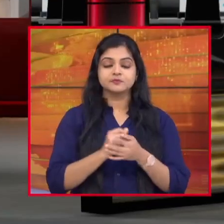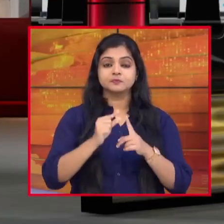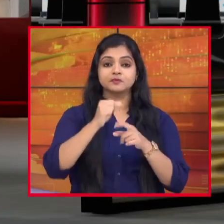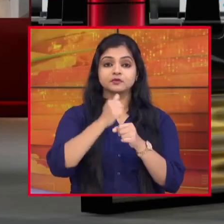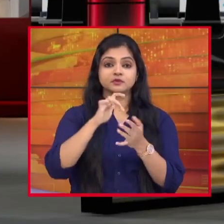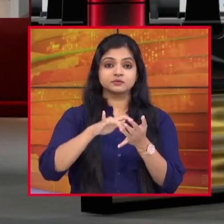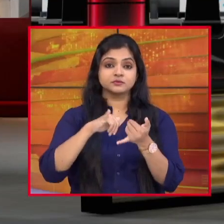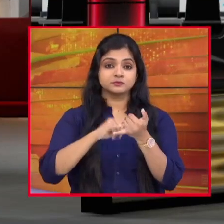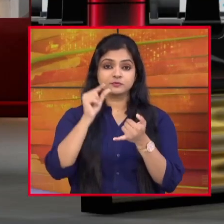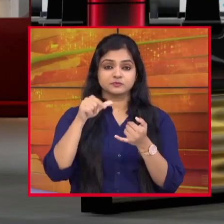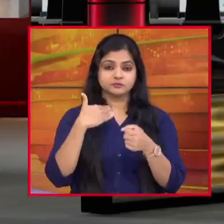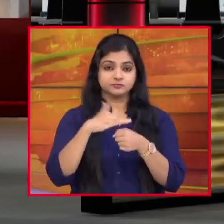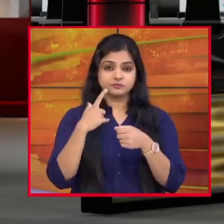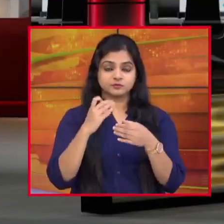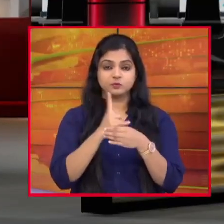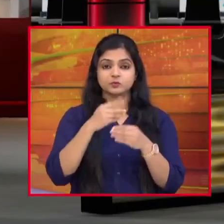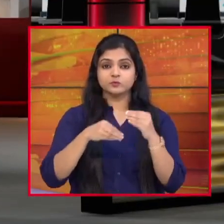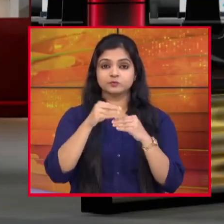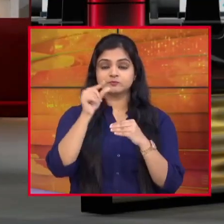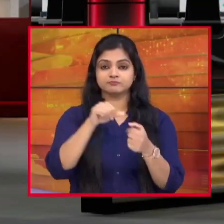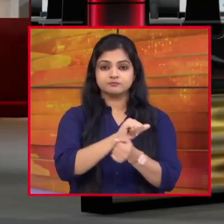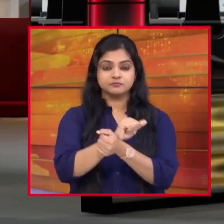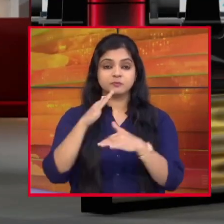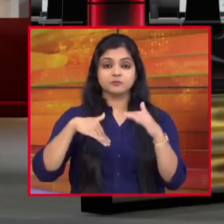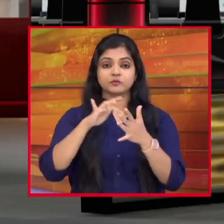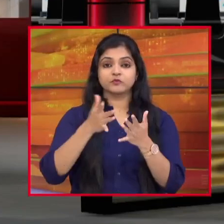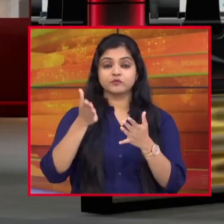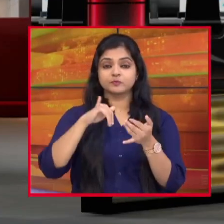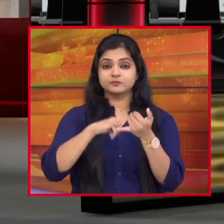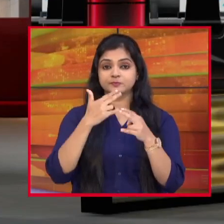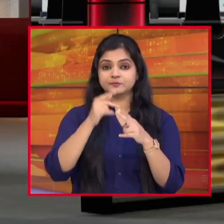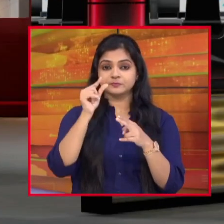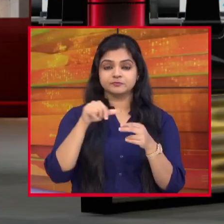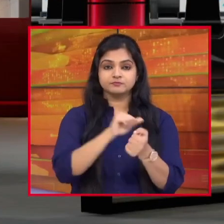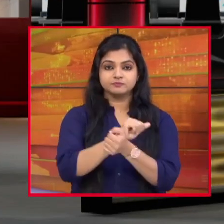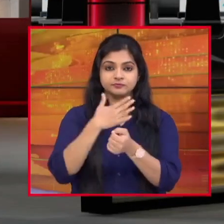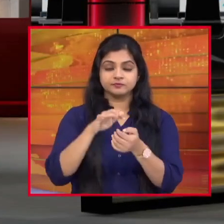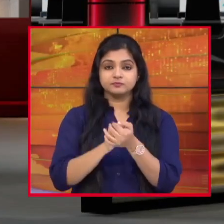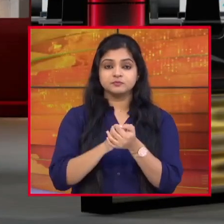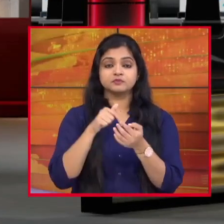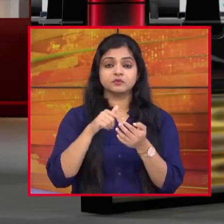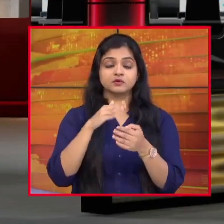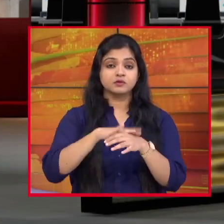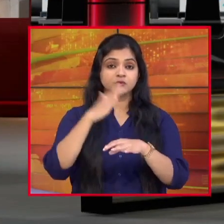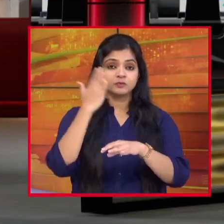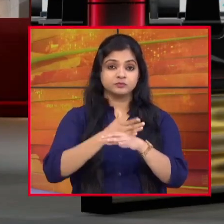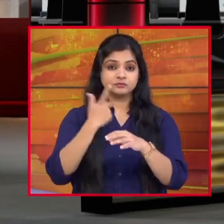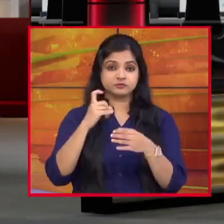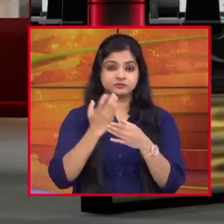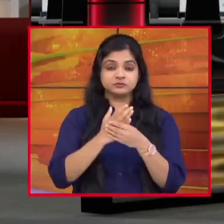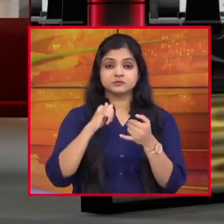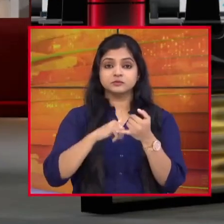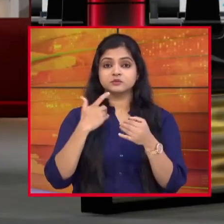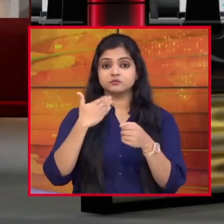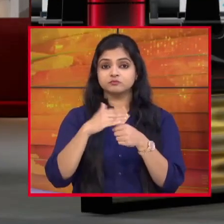പാലക്കാട് ശ്രീനിവാസൻ കൊലക്കേസിൽ ഒരാൾ കൂടി അറസ്റ്റിൽ. മലപ്പുറം സ്വദേശി സിറാജുദ്ദീനാണ് അറസ്റ്റിലായത്. കൈവിട്ട കേസ്, സഞ്ജിത് വധക്കേസ് പ്രതികൾക്ക്